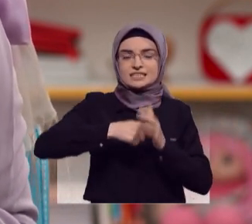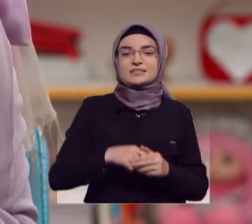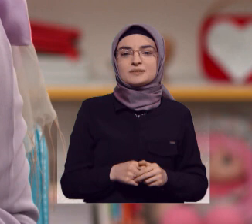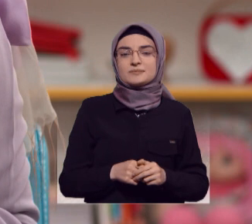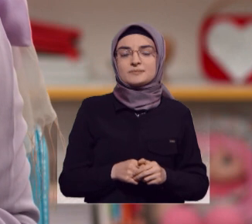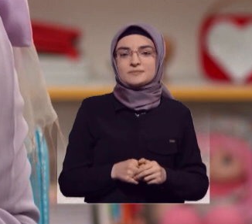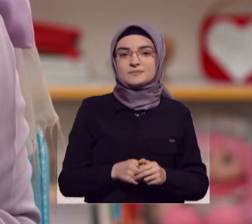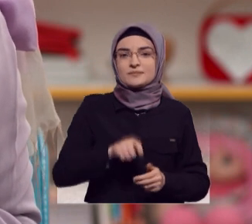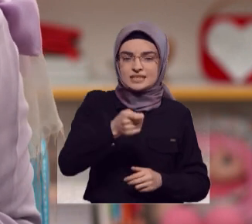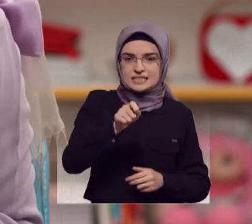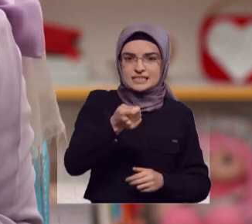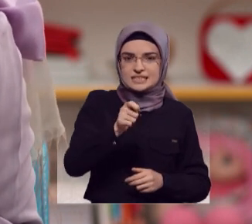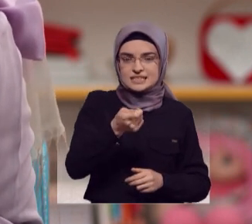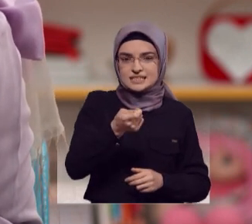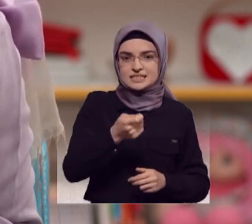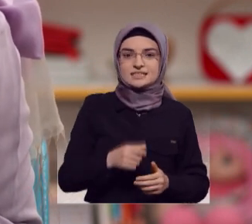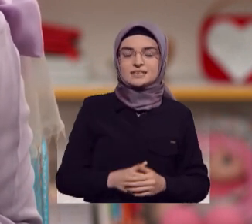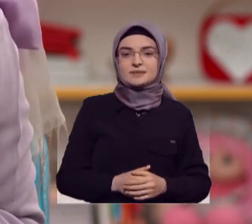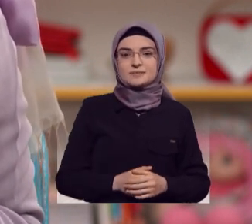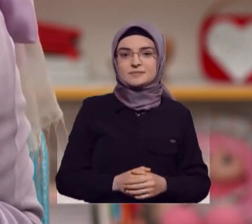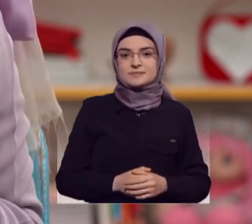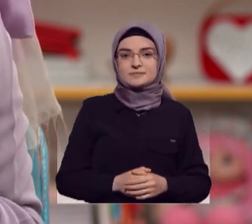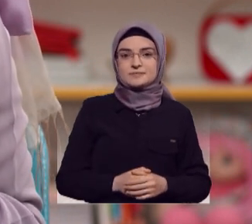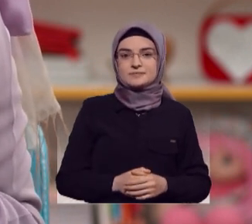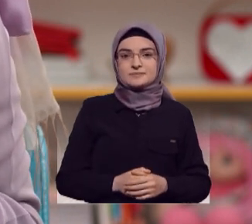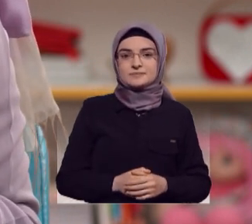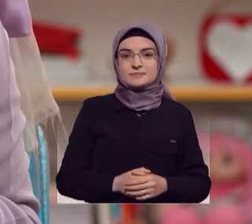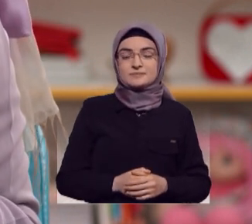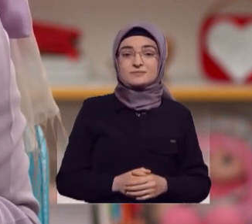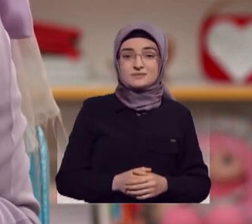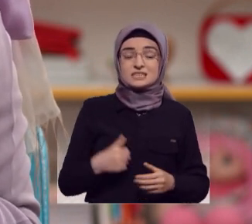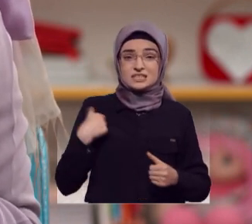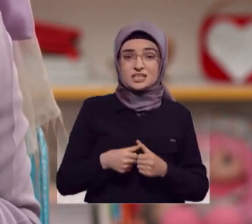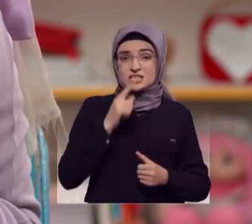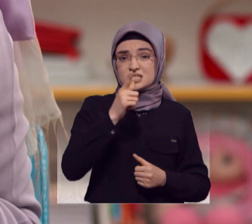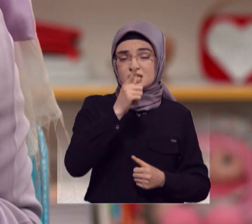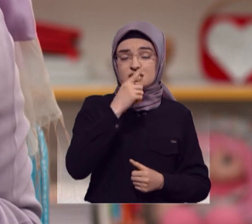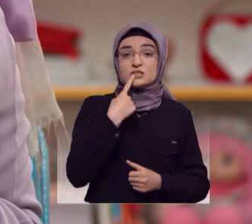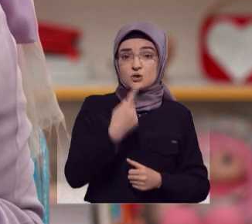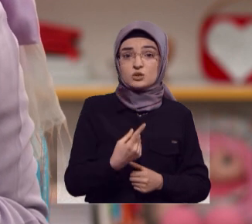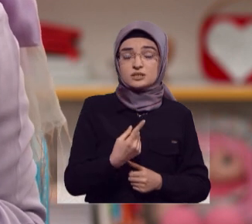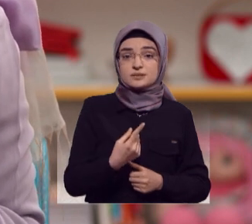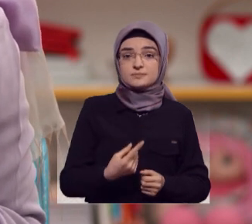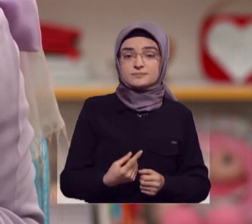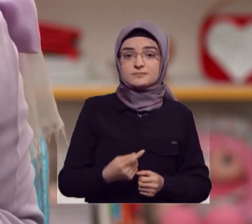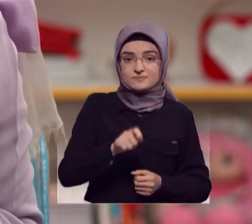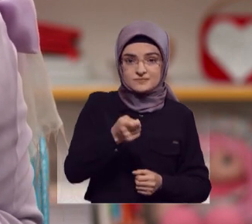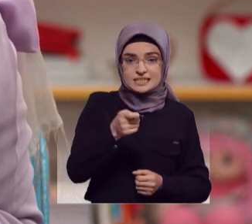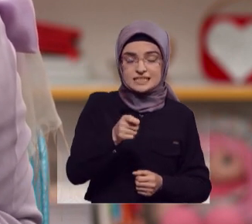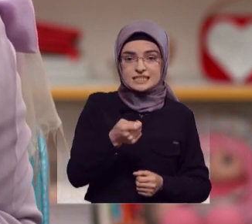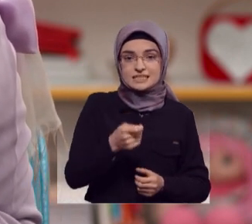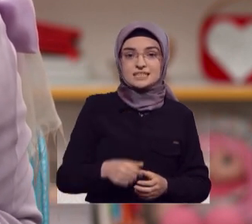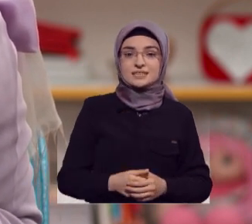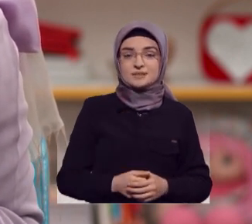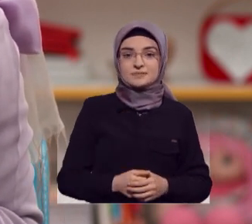Tıkırt. Tıkırt. Evet, duyuyorum. Biraz daha yüksek sesle söyleyebilir misiniz çocuklar? Tıkırt tıkırt